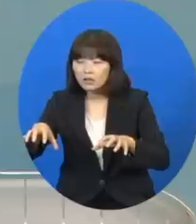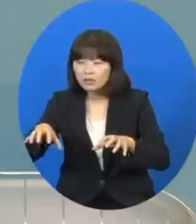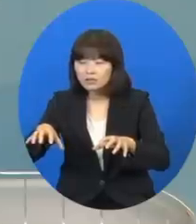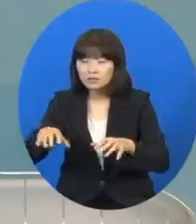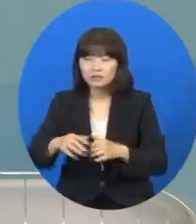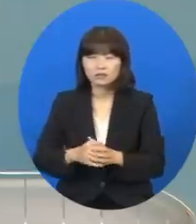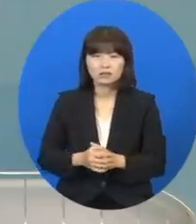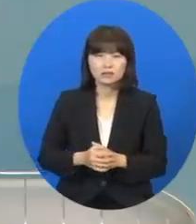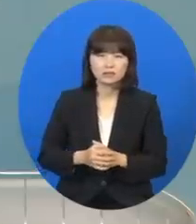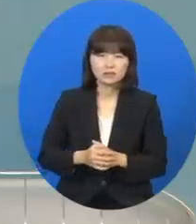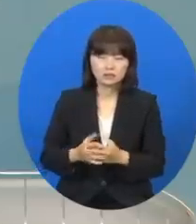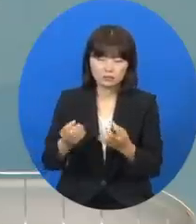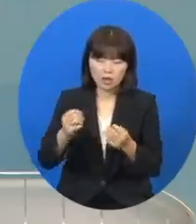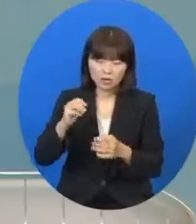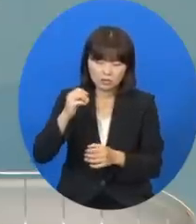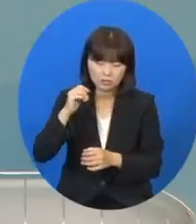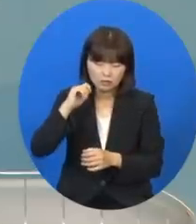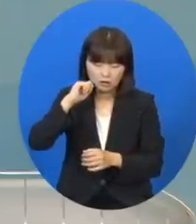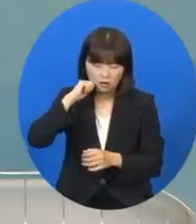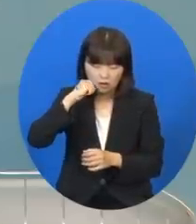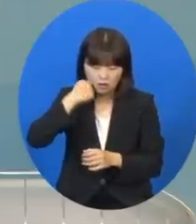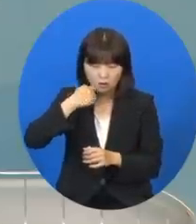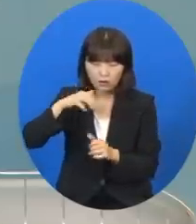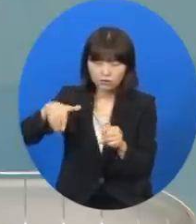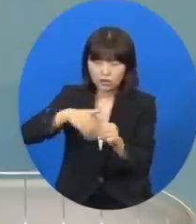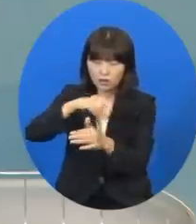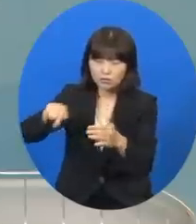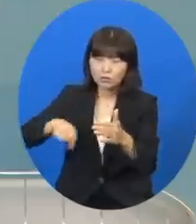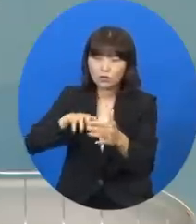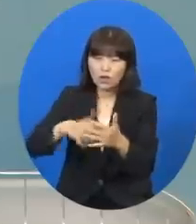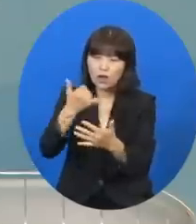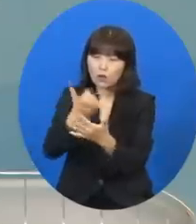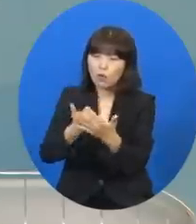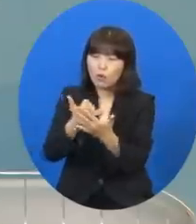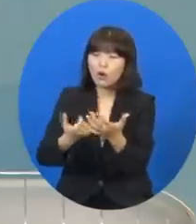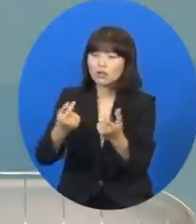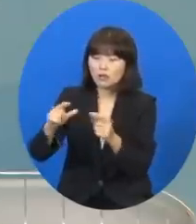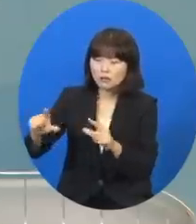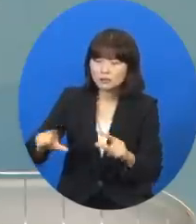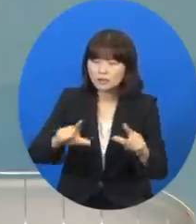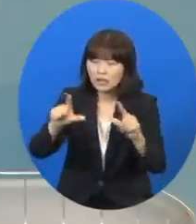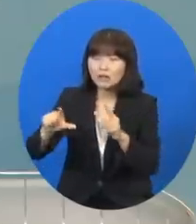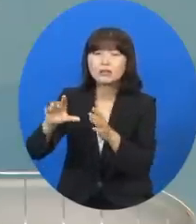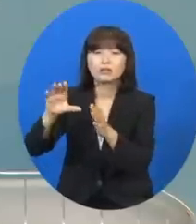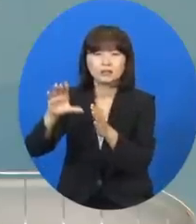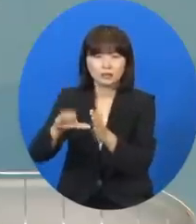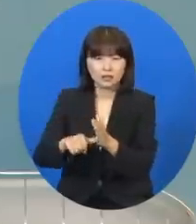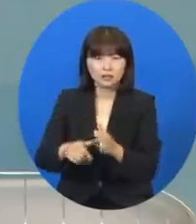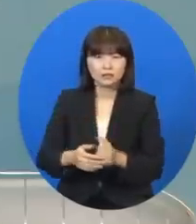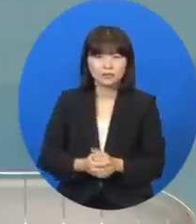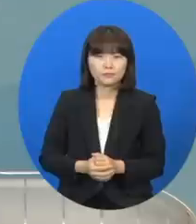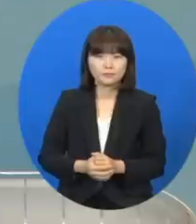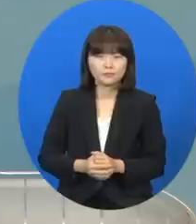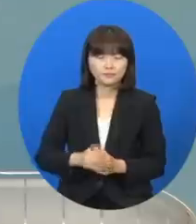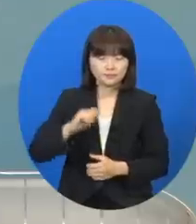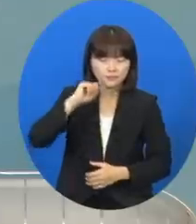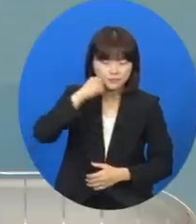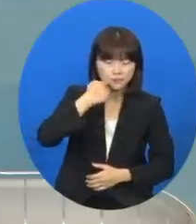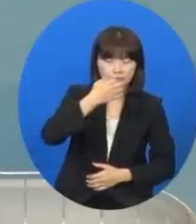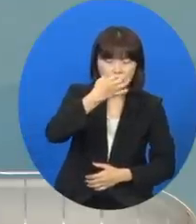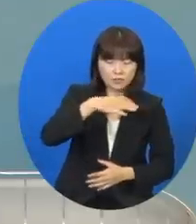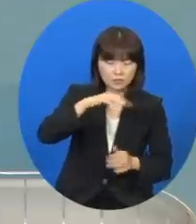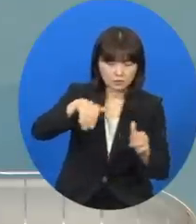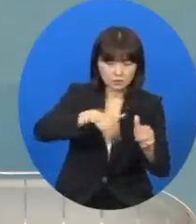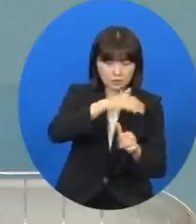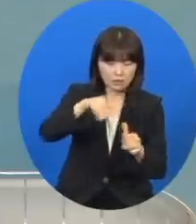속에 고아처럼 고아가 돼서 자기 삶을 살아가야 되는 힘든 고비 때마다 아들아